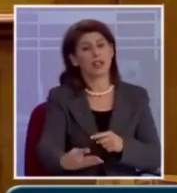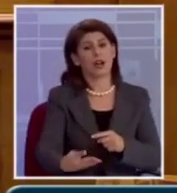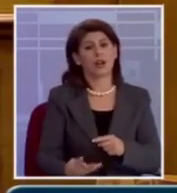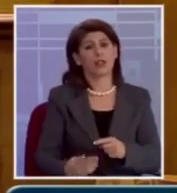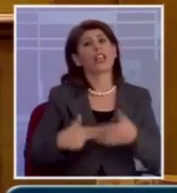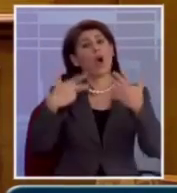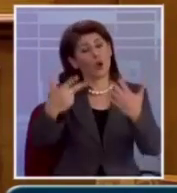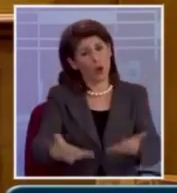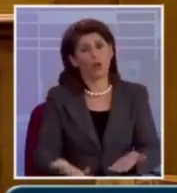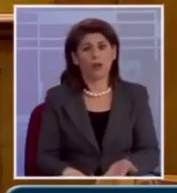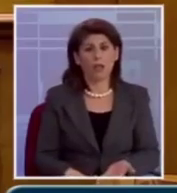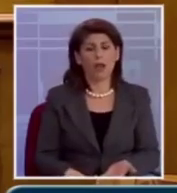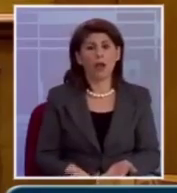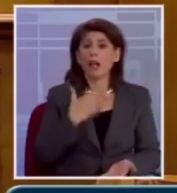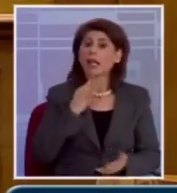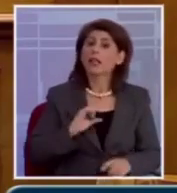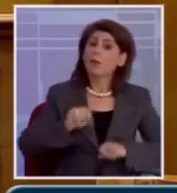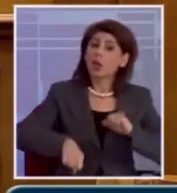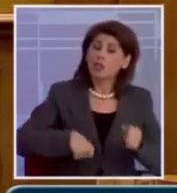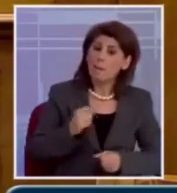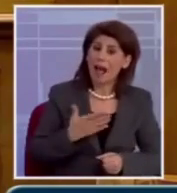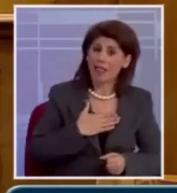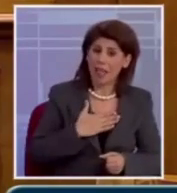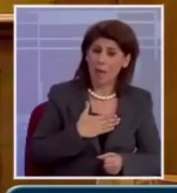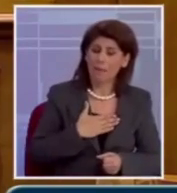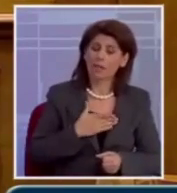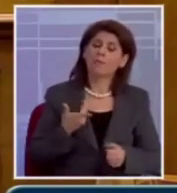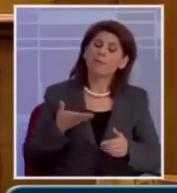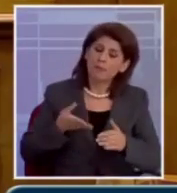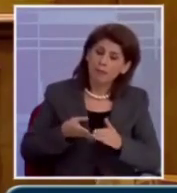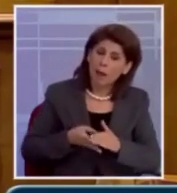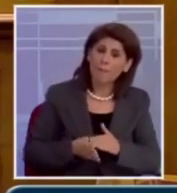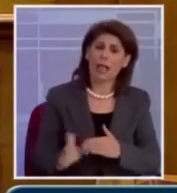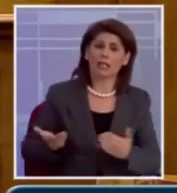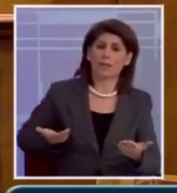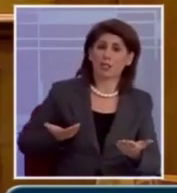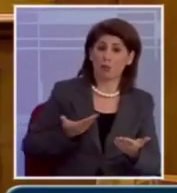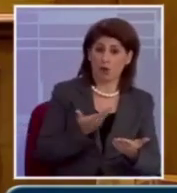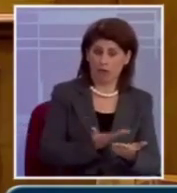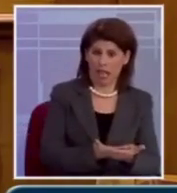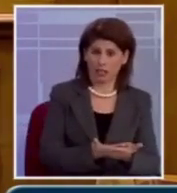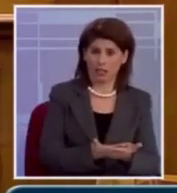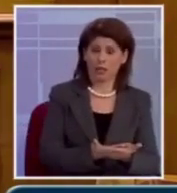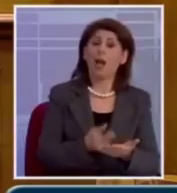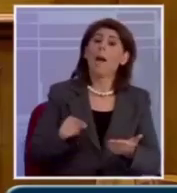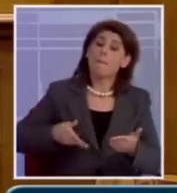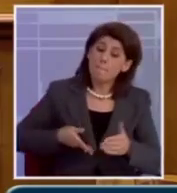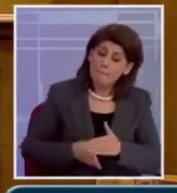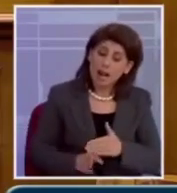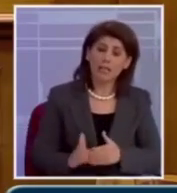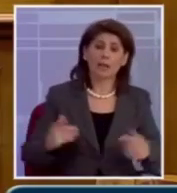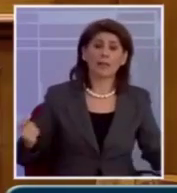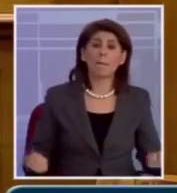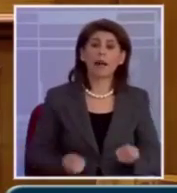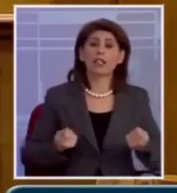την οκταετία. Γιατί η προσπάθειά μας είναι μέσα από τις προτάσεις που καταθέτουμε, μέσα από την